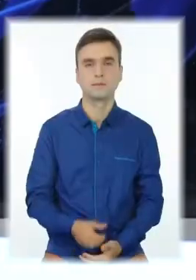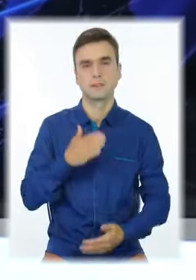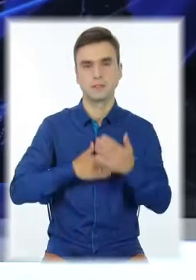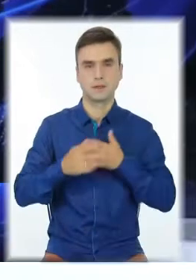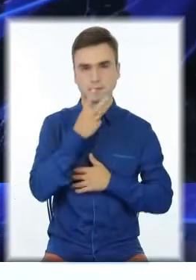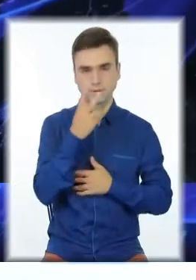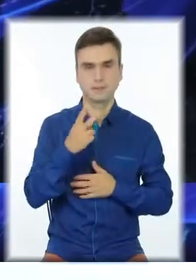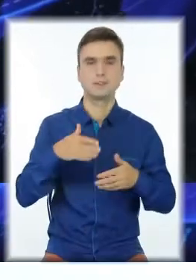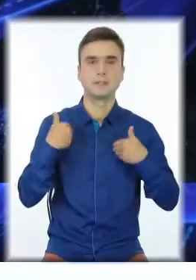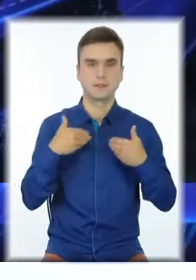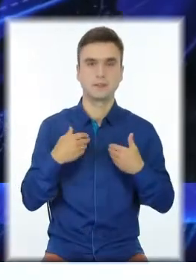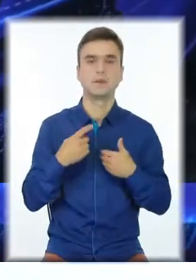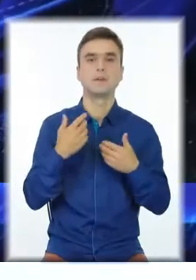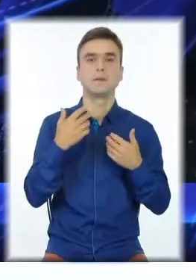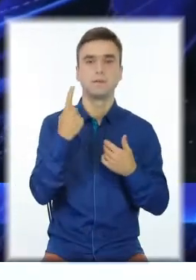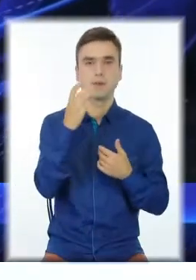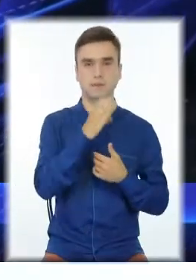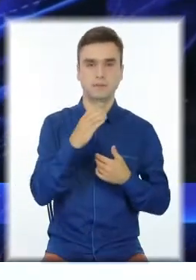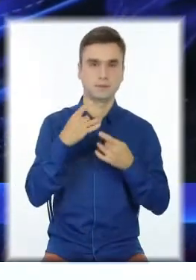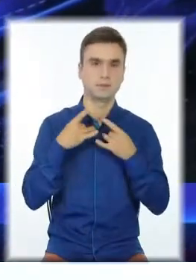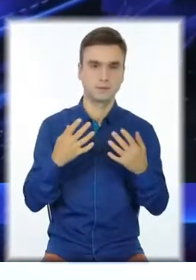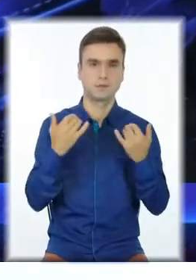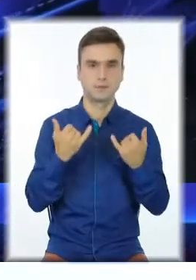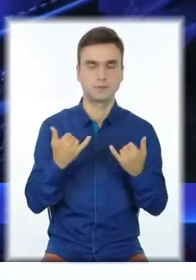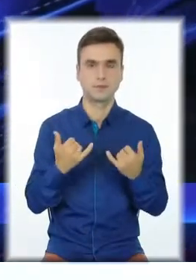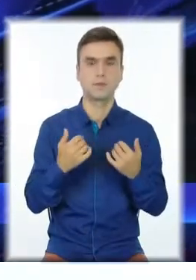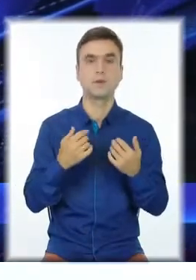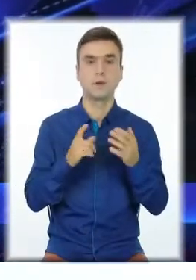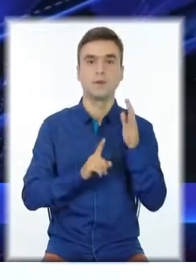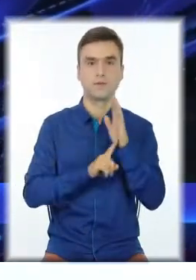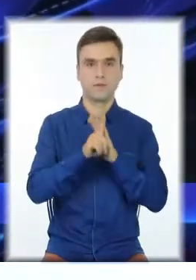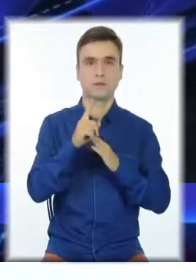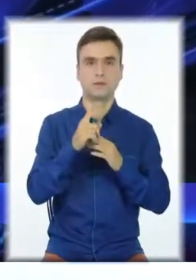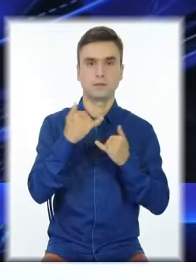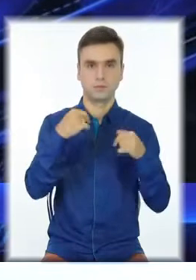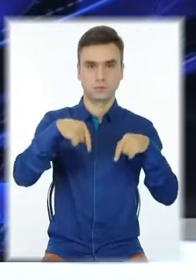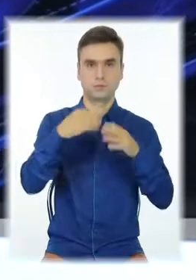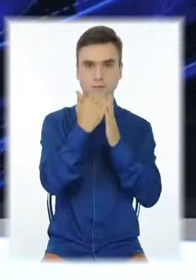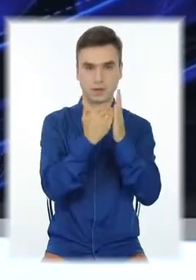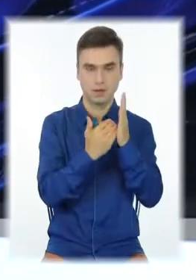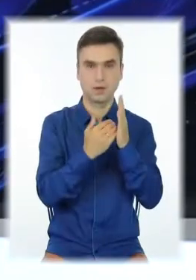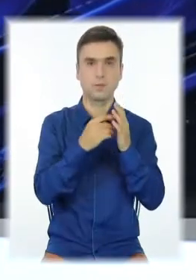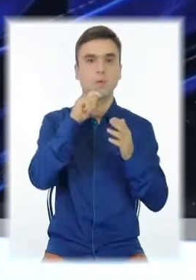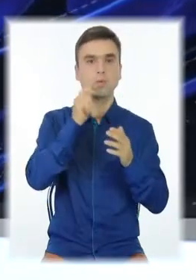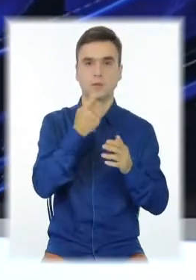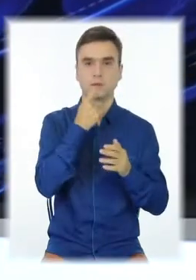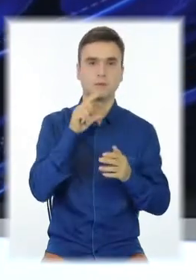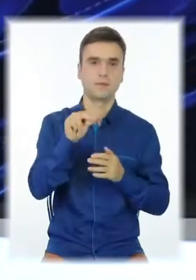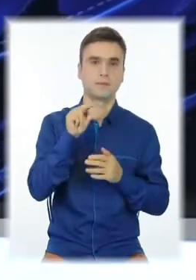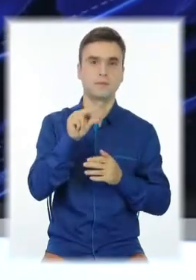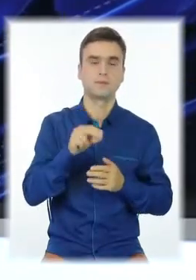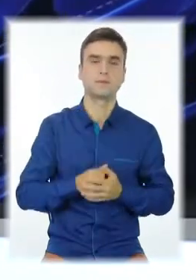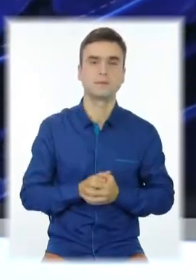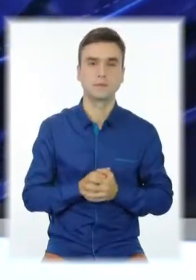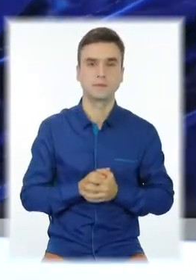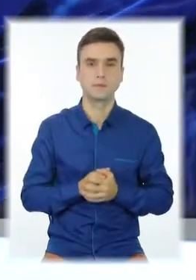Я рада вітати всіх з першим днем осені. Саме сьогодні на нашому телеканалі виходить перший випуск новин українською мовою. А окрім